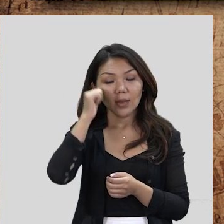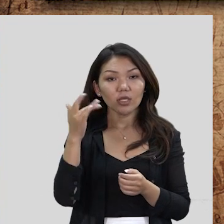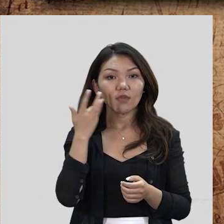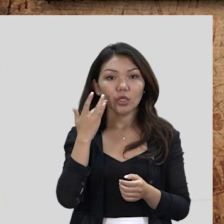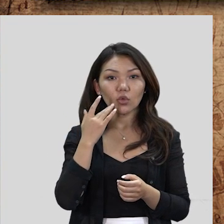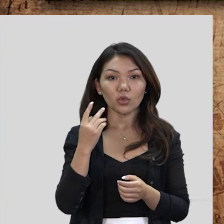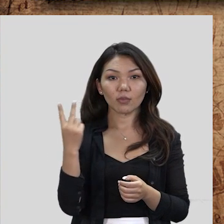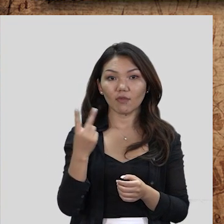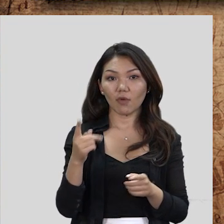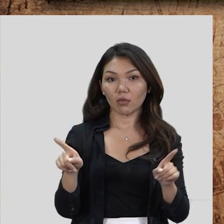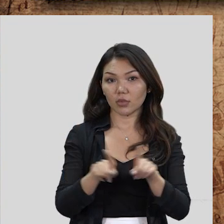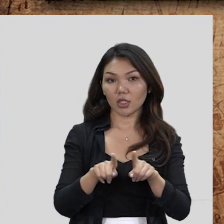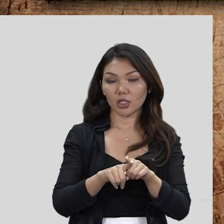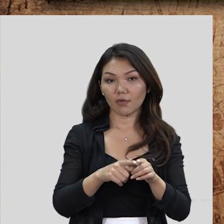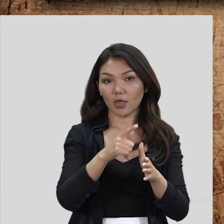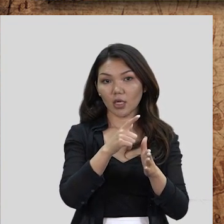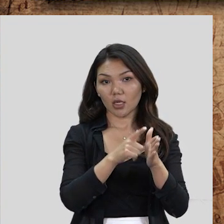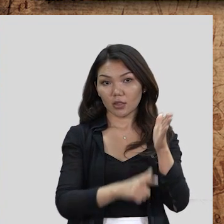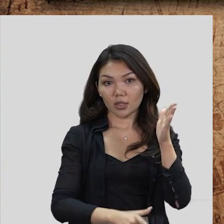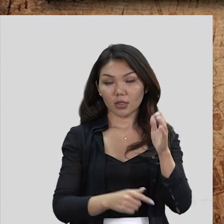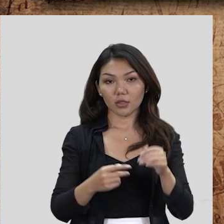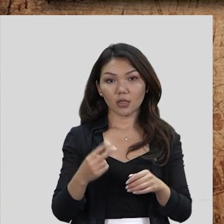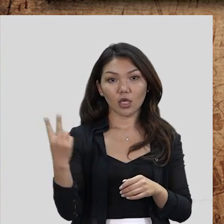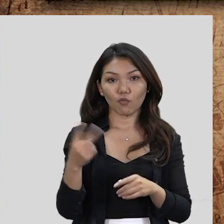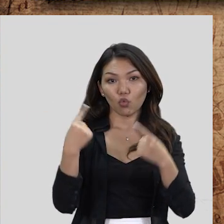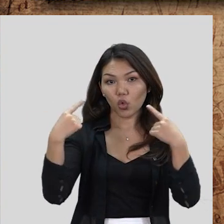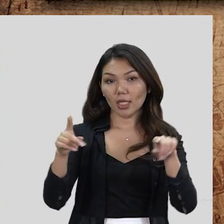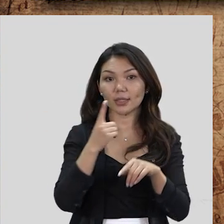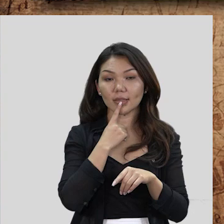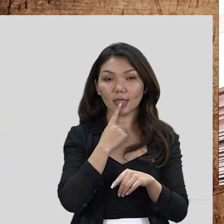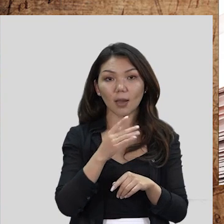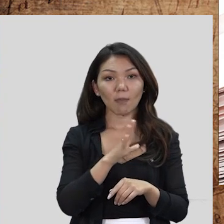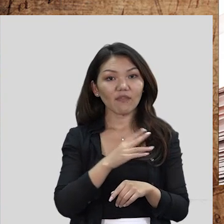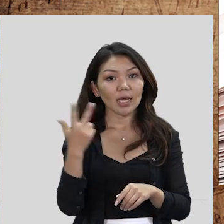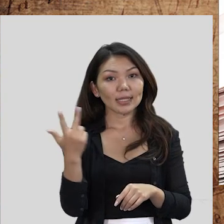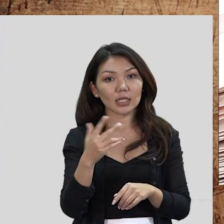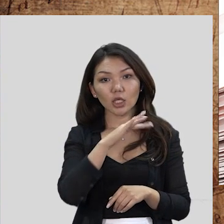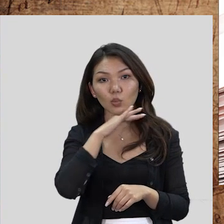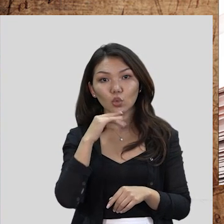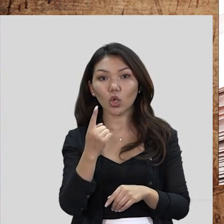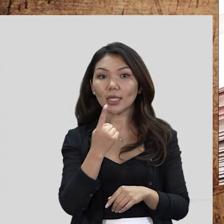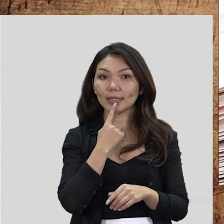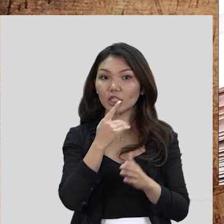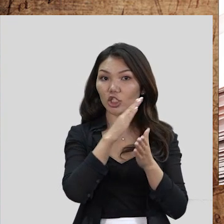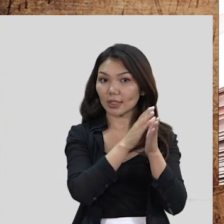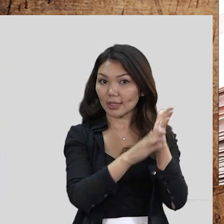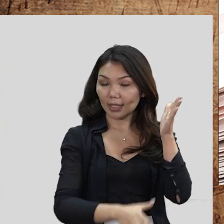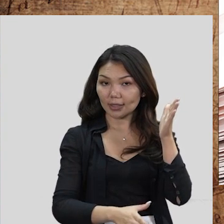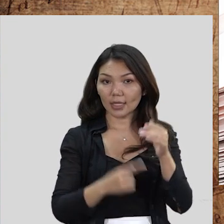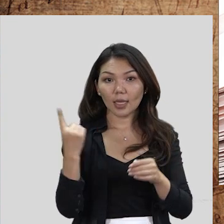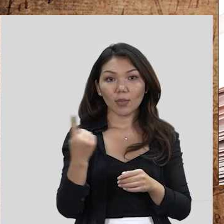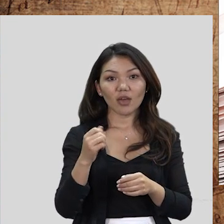на двух разных языках когда встречаются три и многоязычие тексты первый алфавит был создан финикийцами